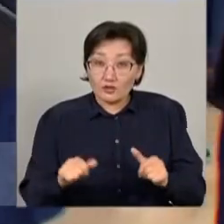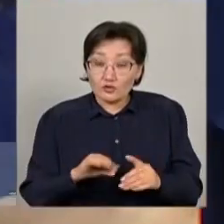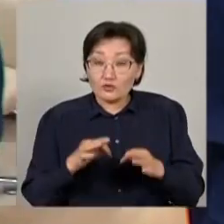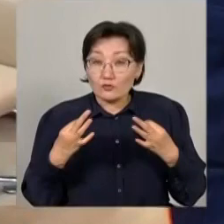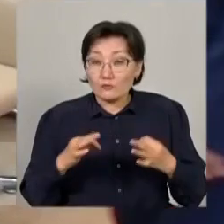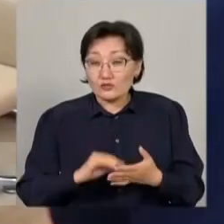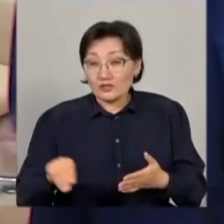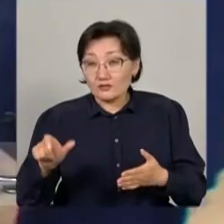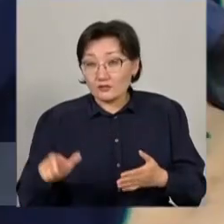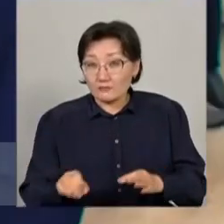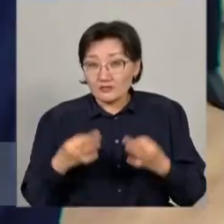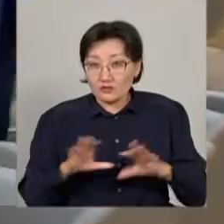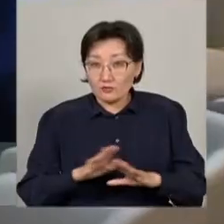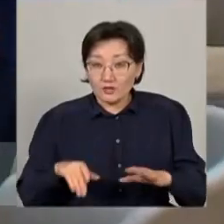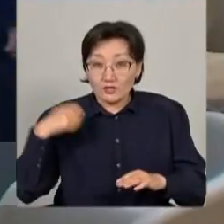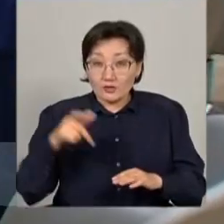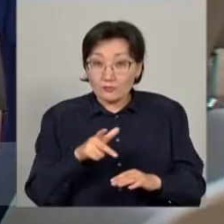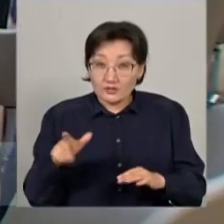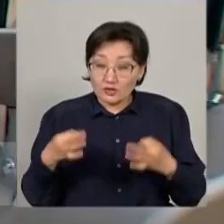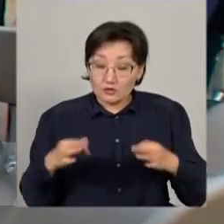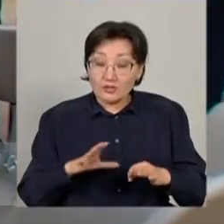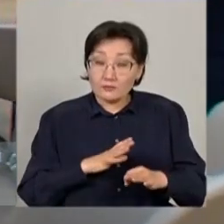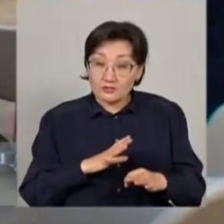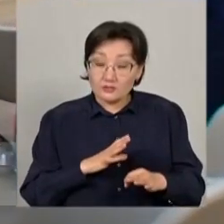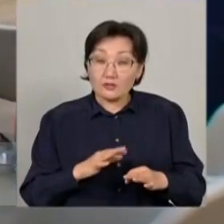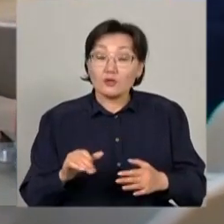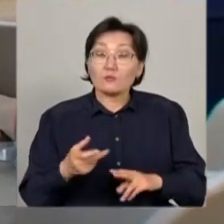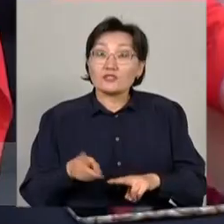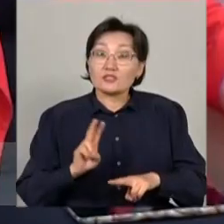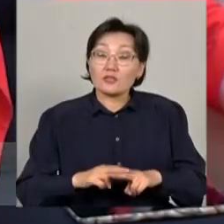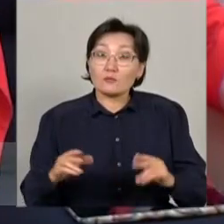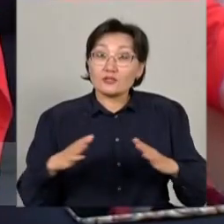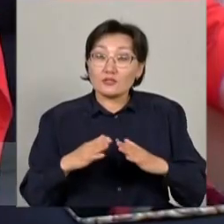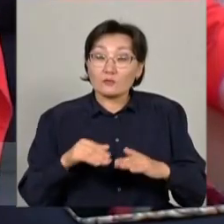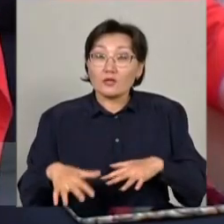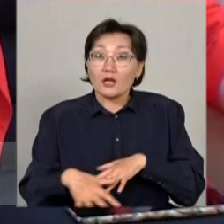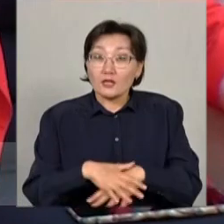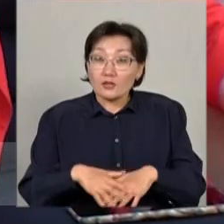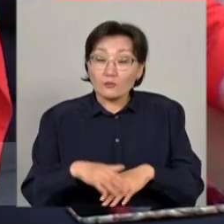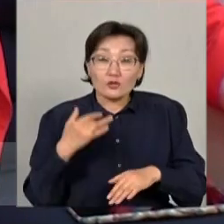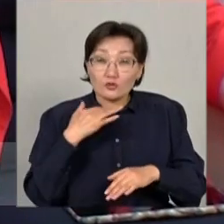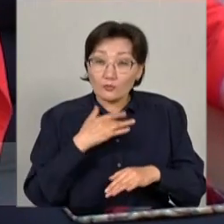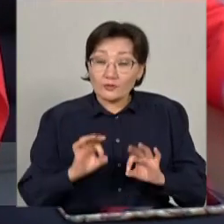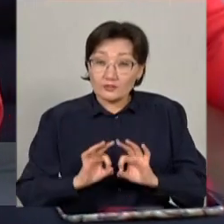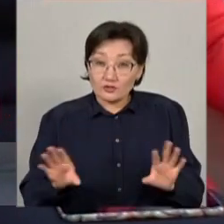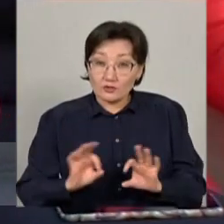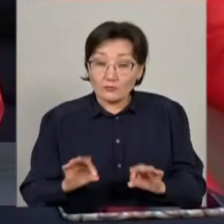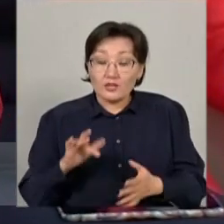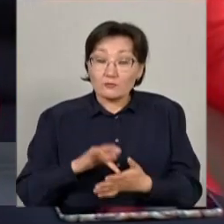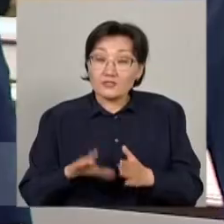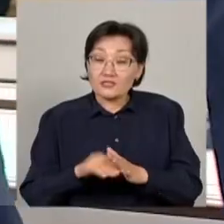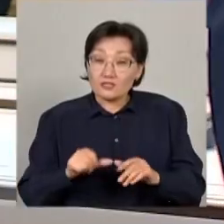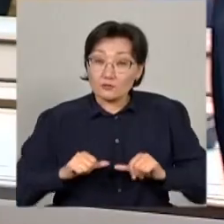Тек операторларға ғана түсірілім жасауға рұқсат етті. Себебін ғимаратта адамның көп болатынымен түсіндірді. Орталық